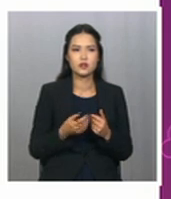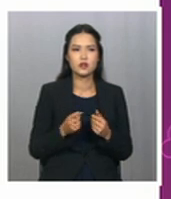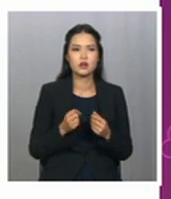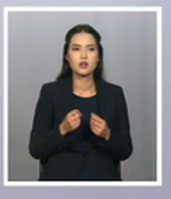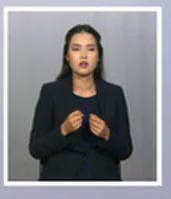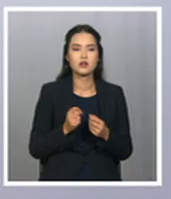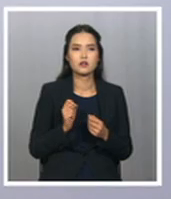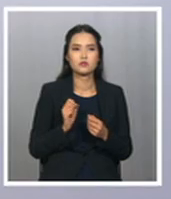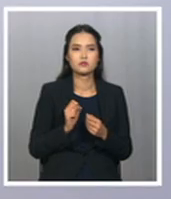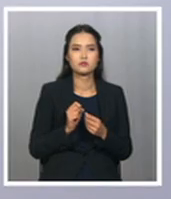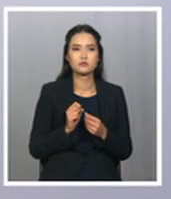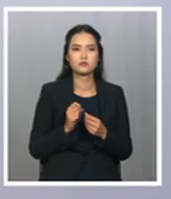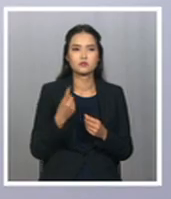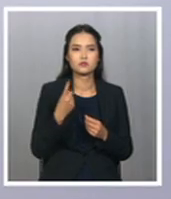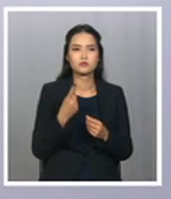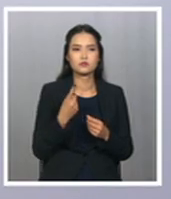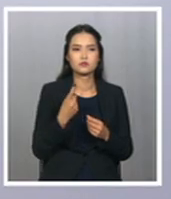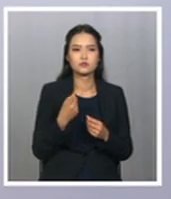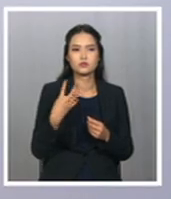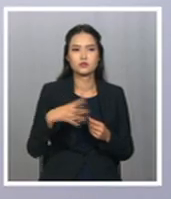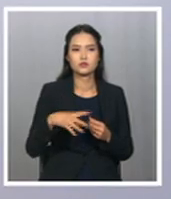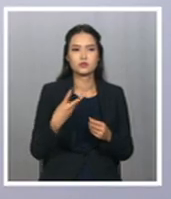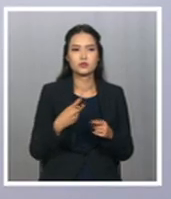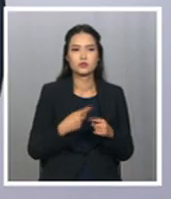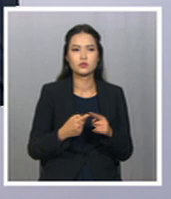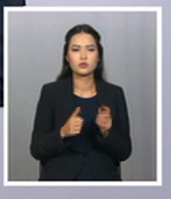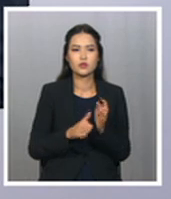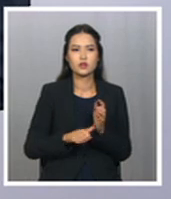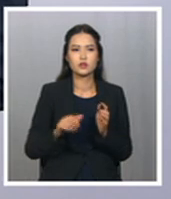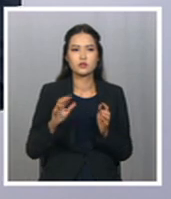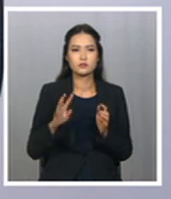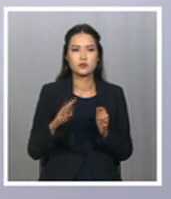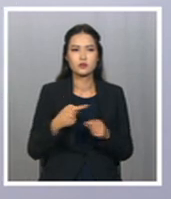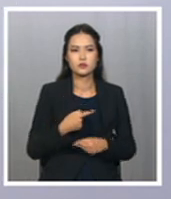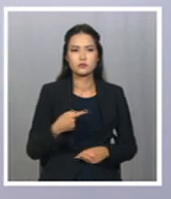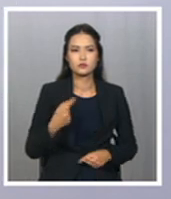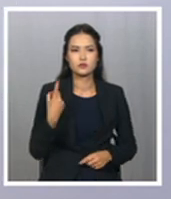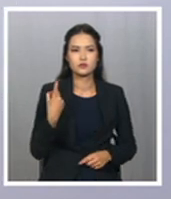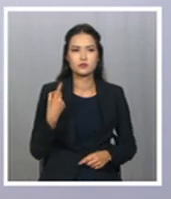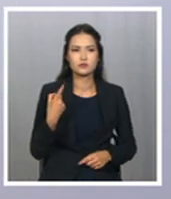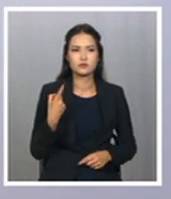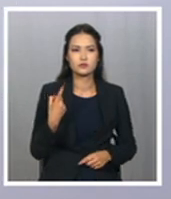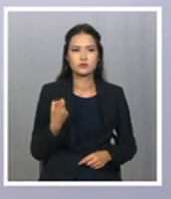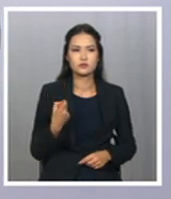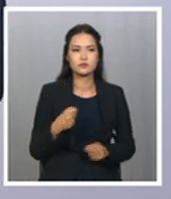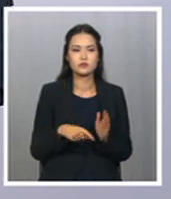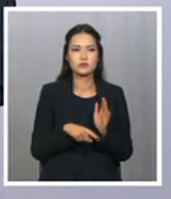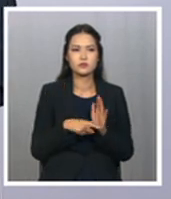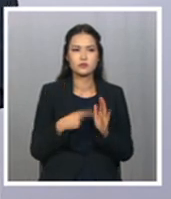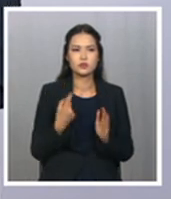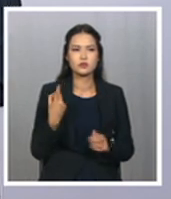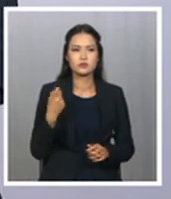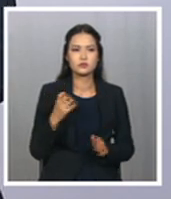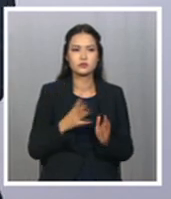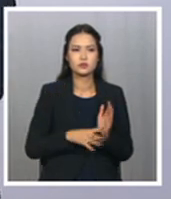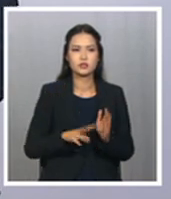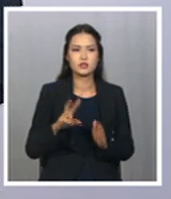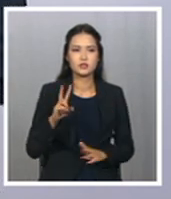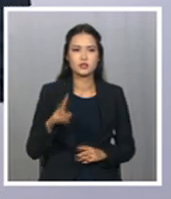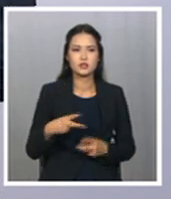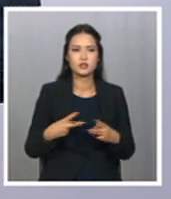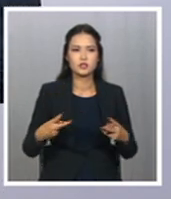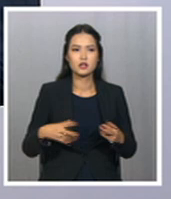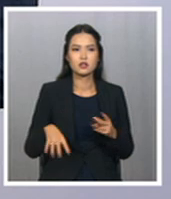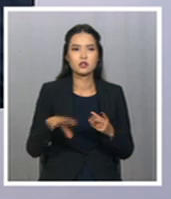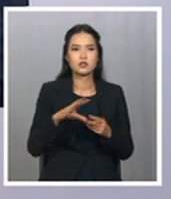алымында 144 қосу 64 азайту 100 болса, бөлімінде мына үш санның көбейтісі 192.